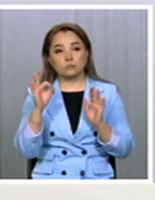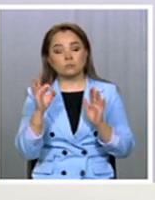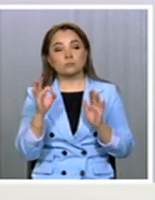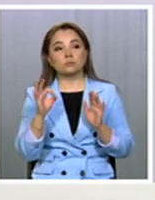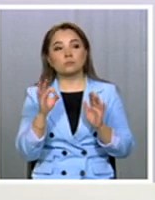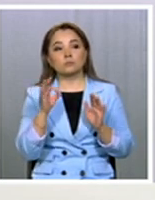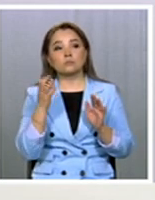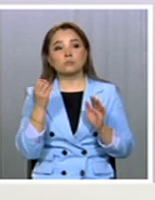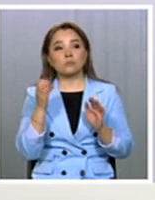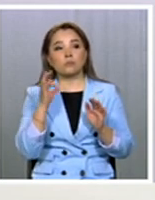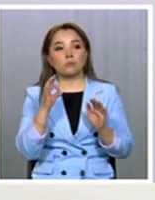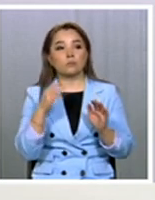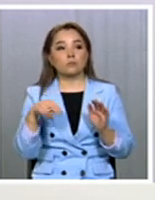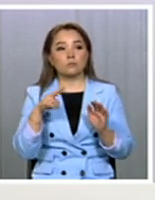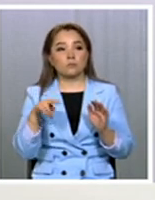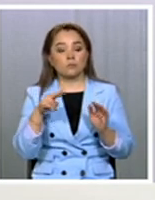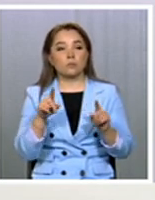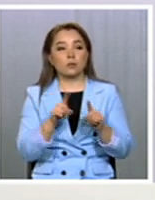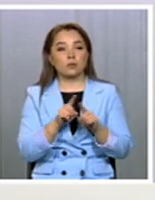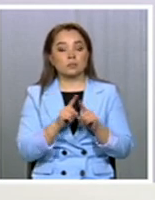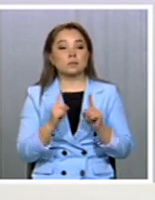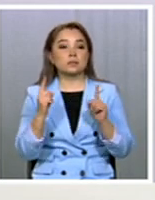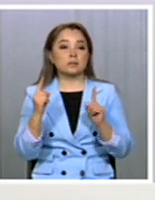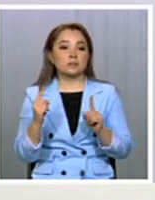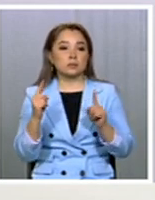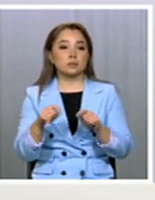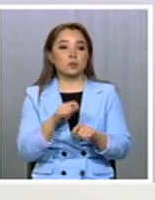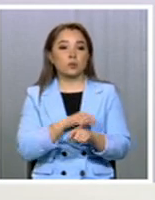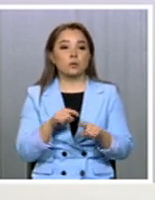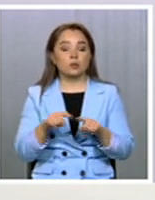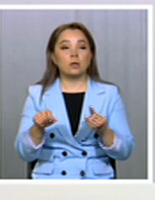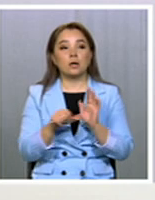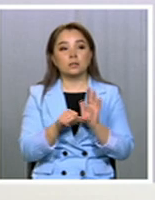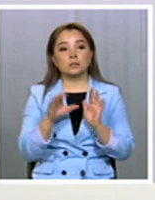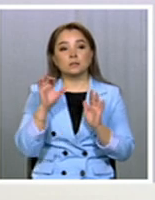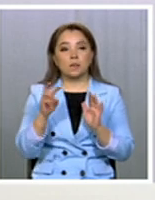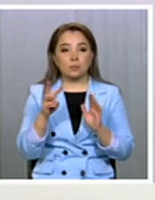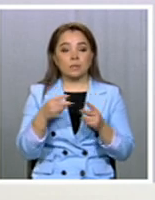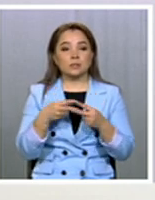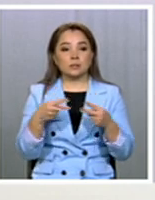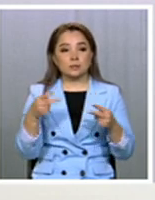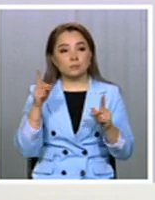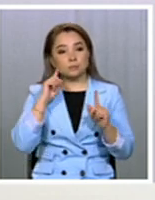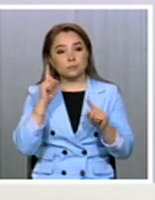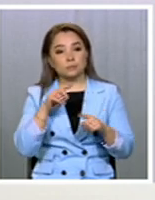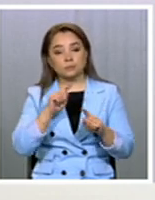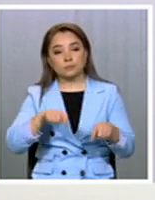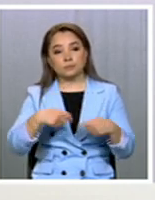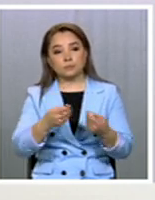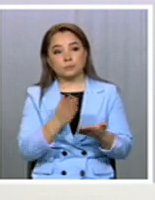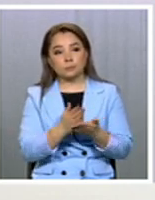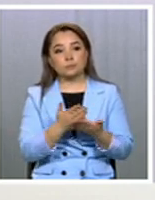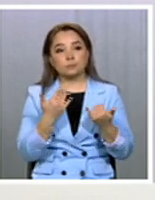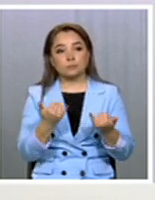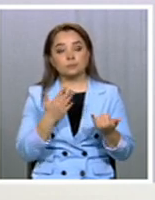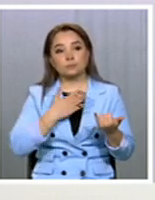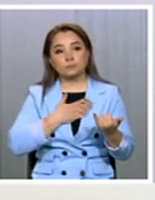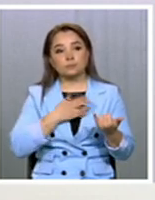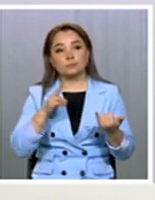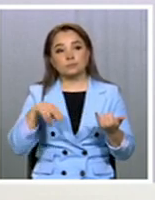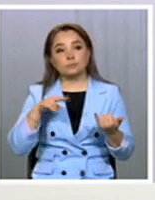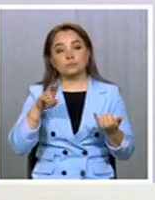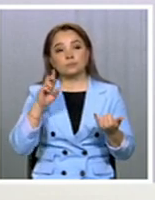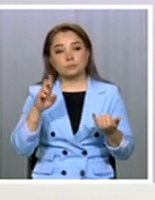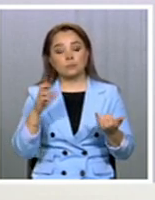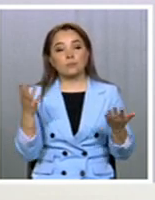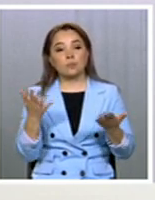және О Д кесіндісінің ұзындығы 6 сантиметрге тең екені берілген. Ал енді біз Д Б-ны